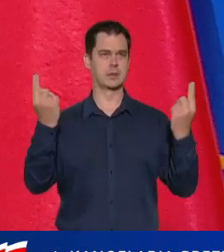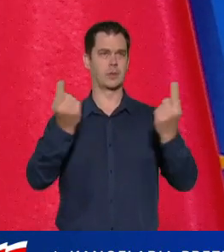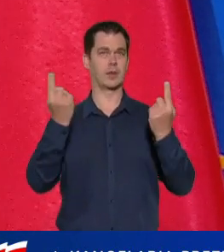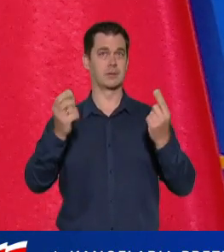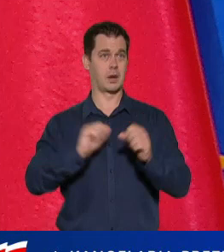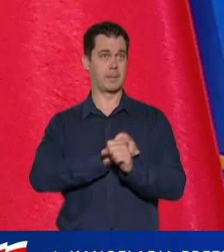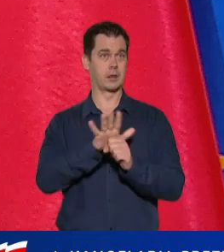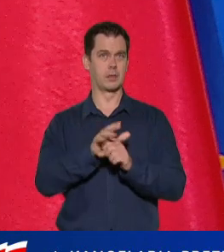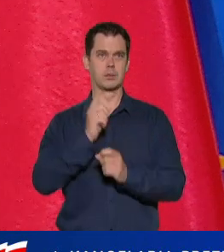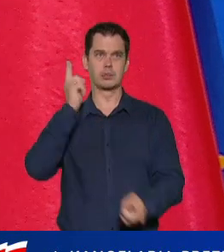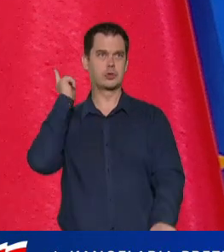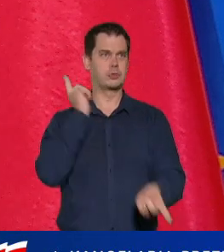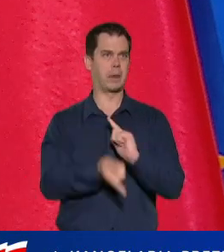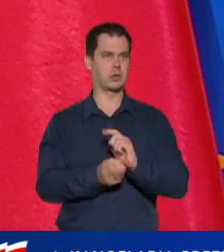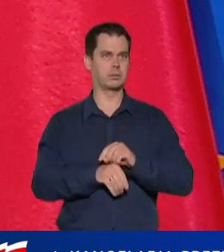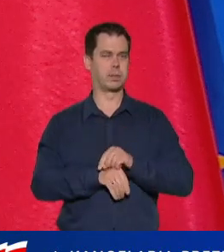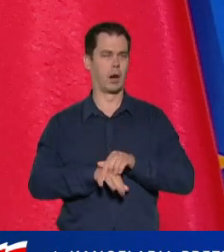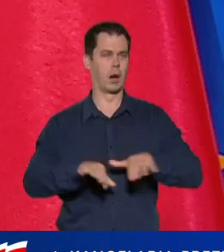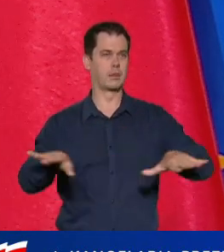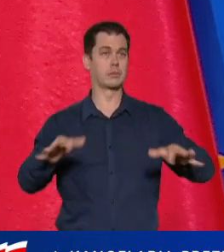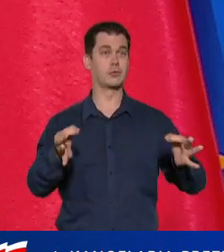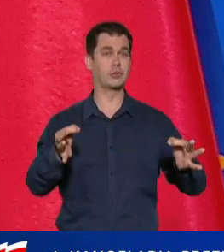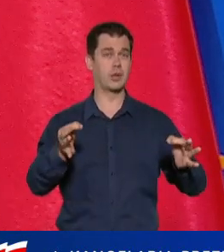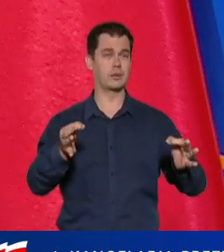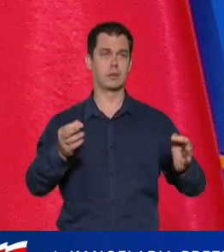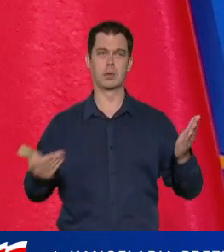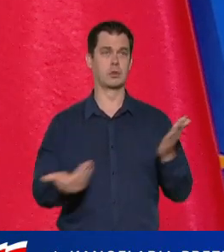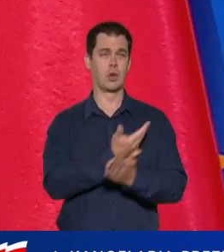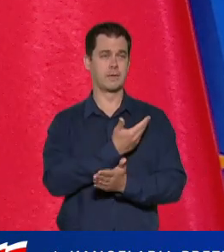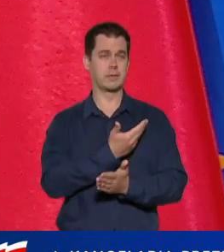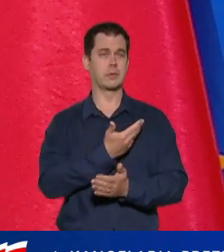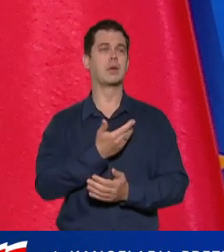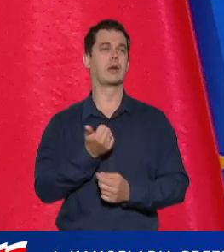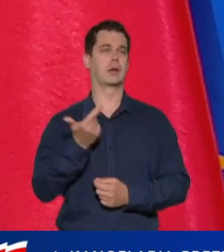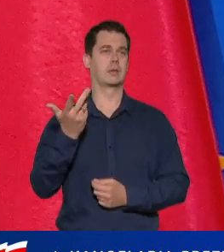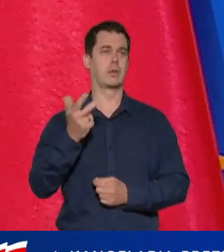pandemia przyspiesza. Dzisiejsza liczba nowych zakażeń wynosząca